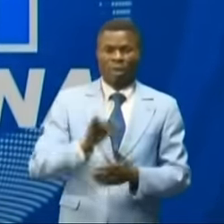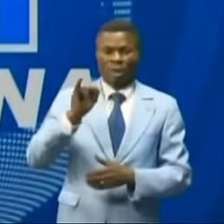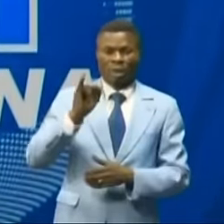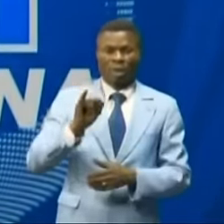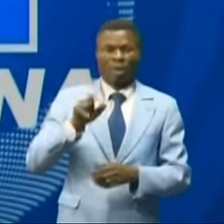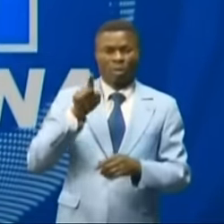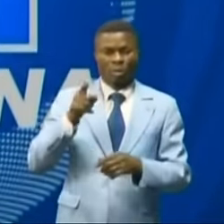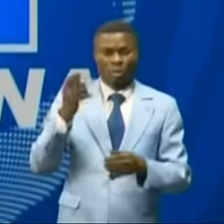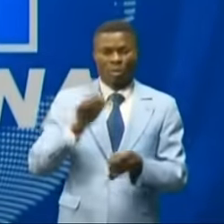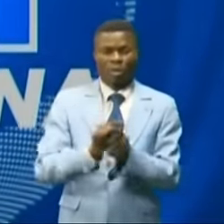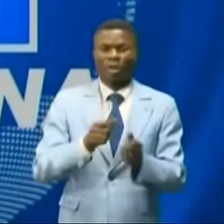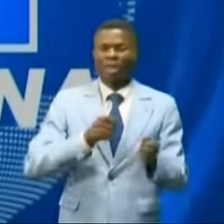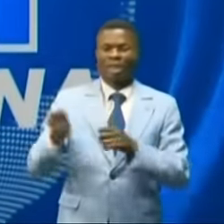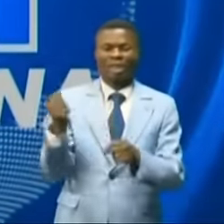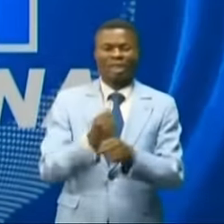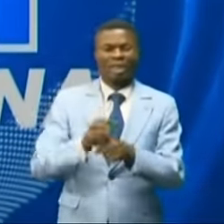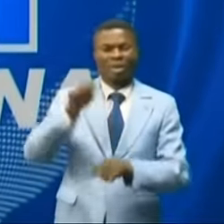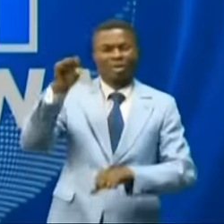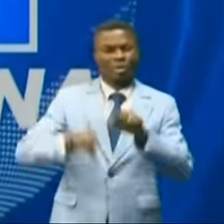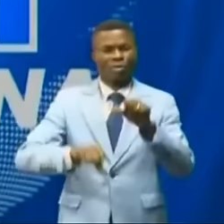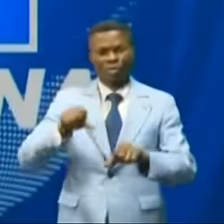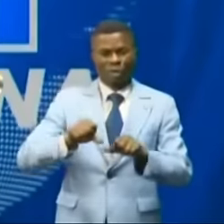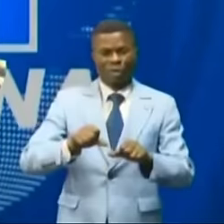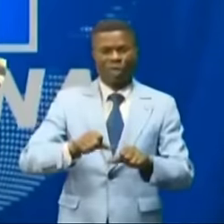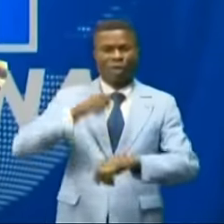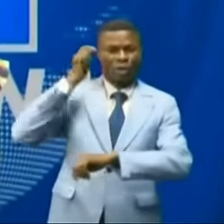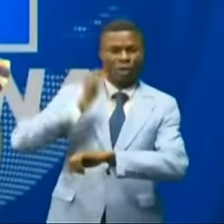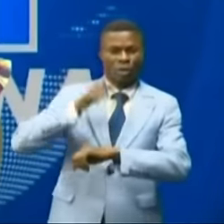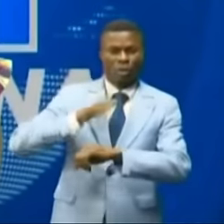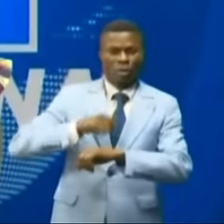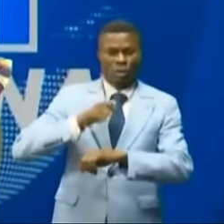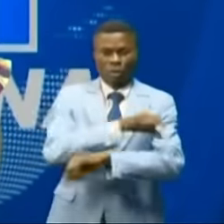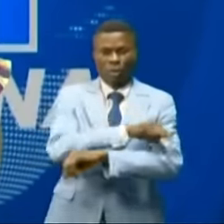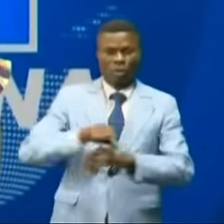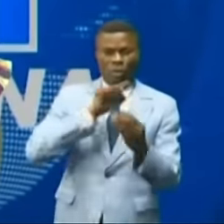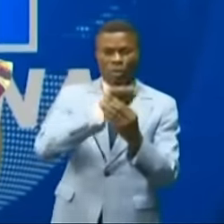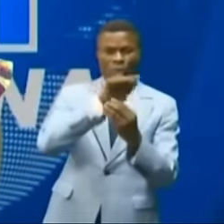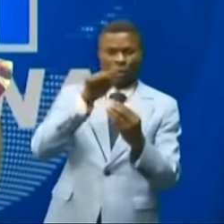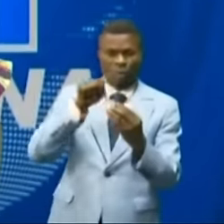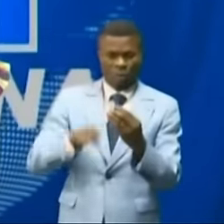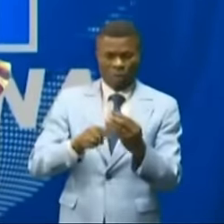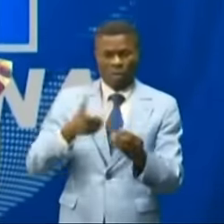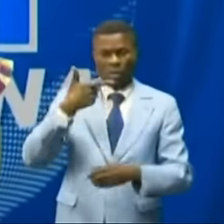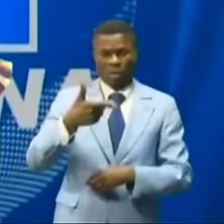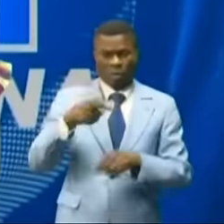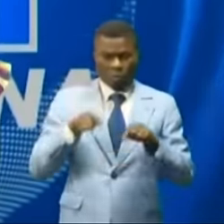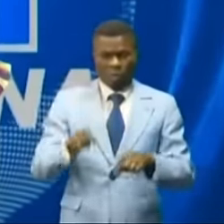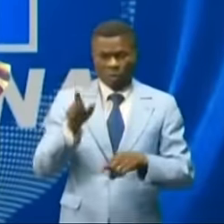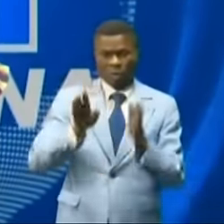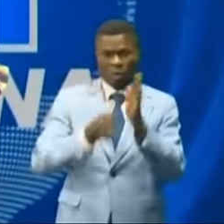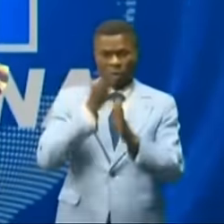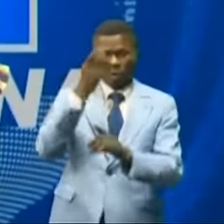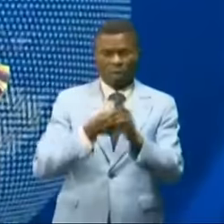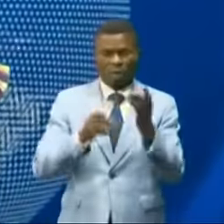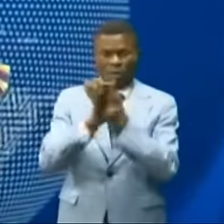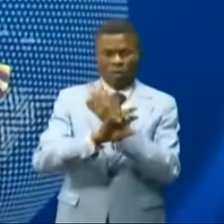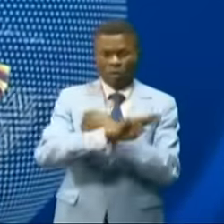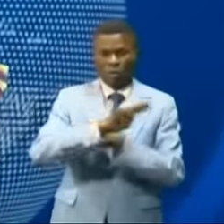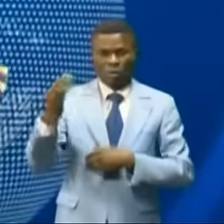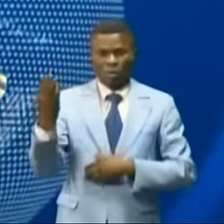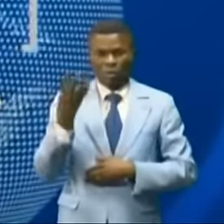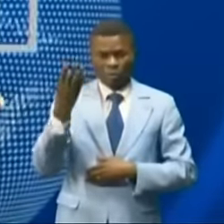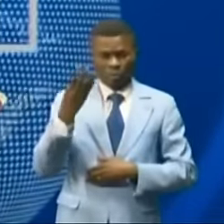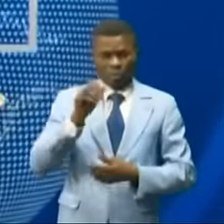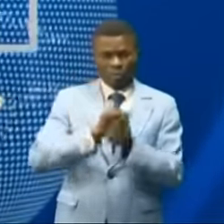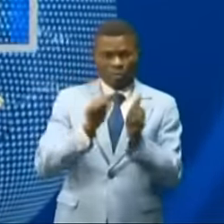faute de gestion. C'est ce qui ressort de l'audience publique de la Cour des comptes de ce mardi 13 août 2024, siégeant